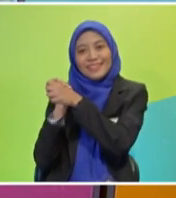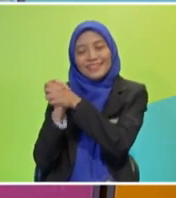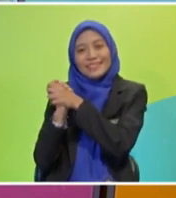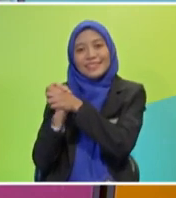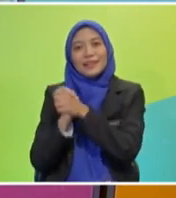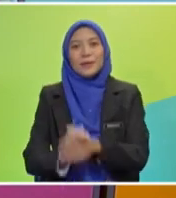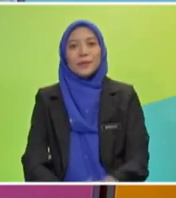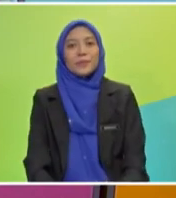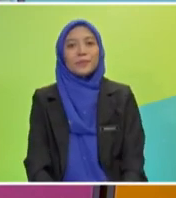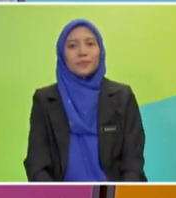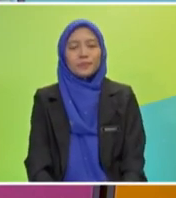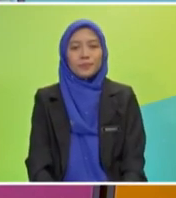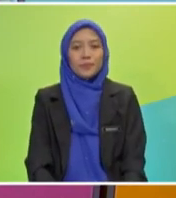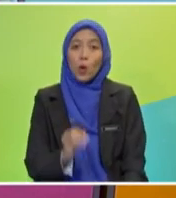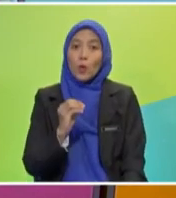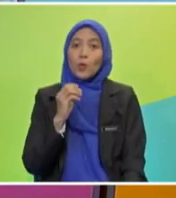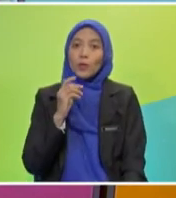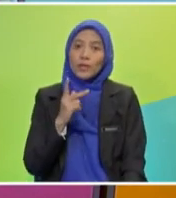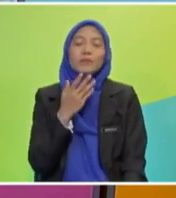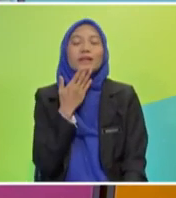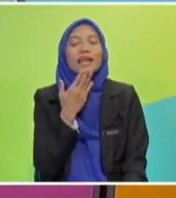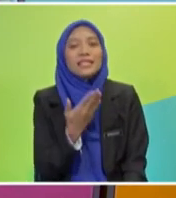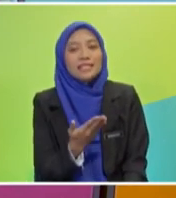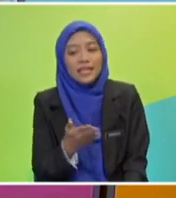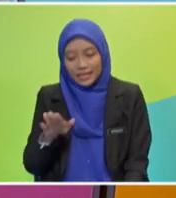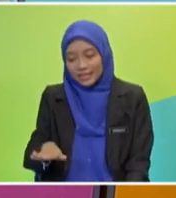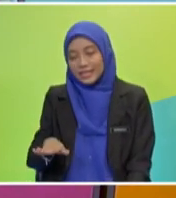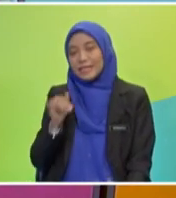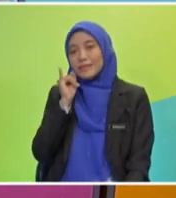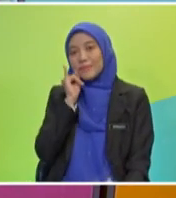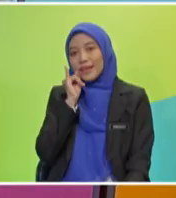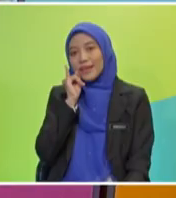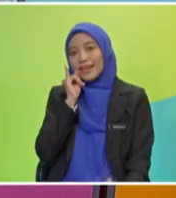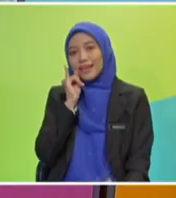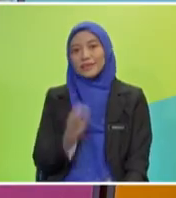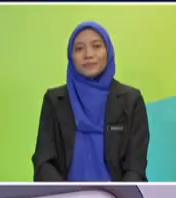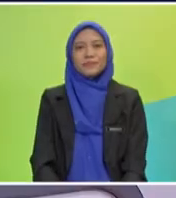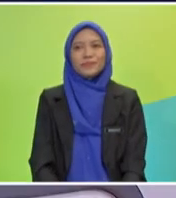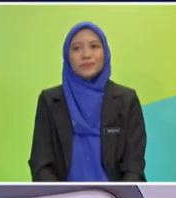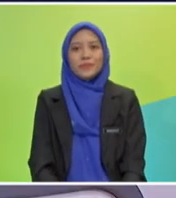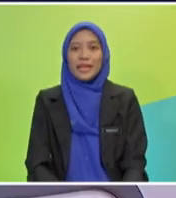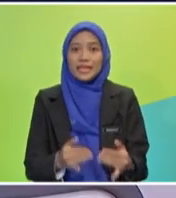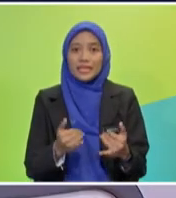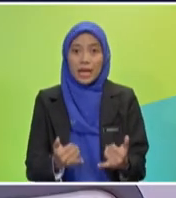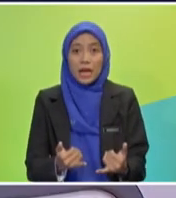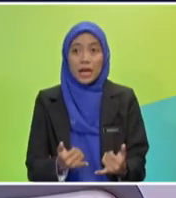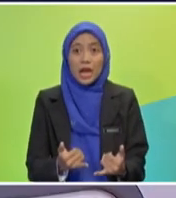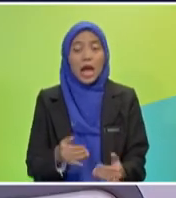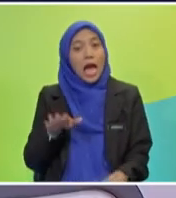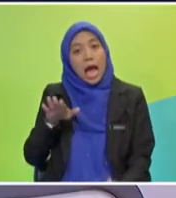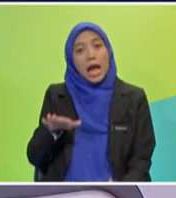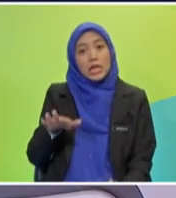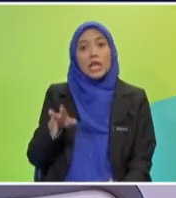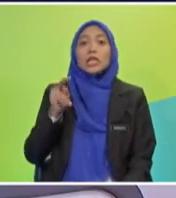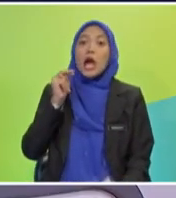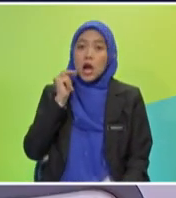Cantiknya. Baiklah, mari kita teruskan lagi. Terima kasih, Iman. Jadi, seterusnya kita minta adik Naura pula